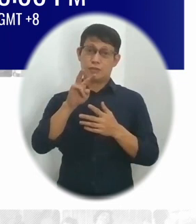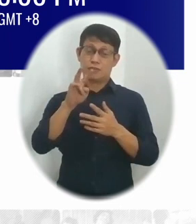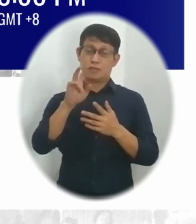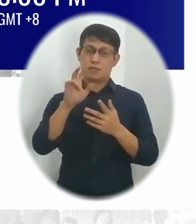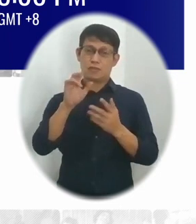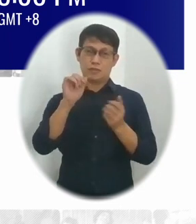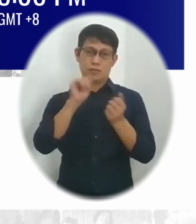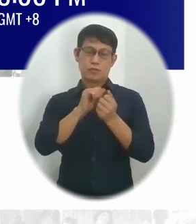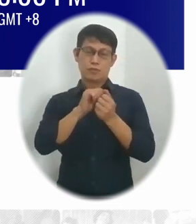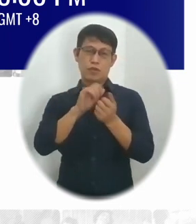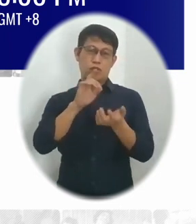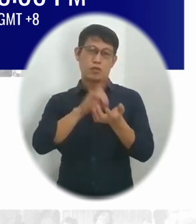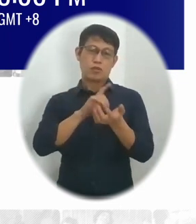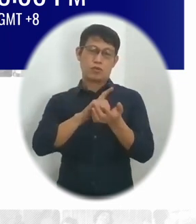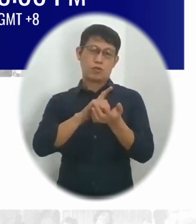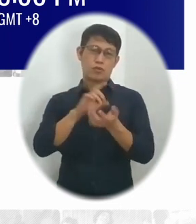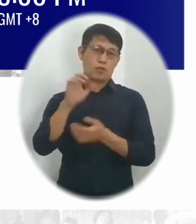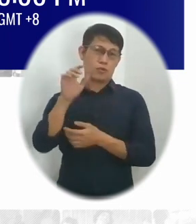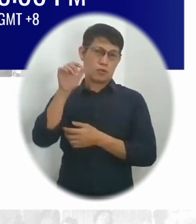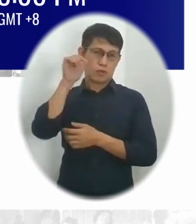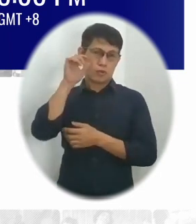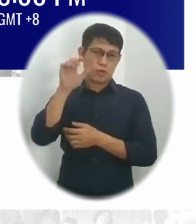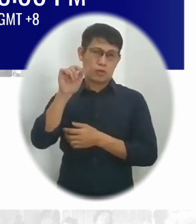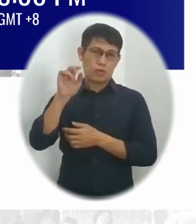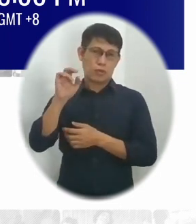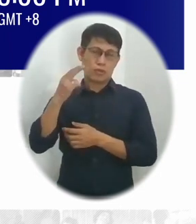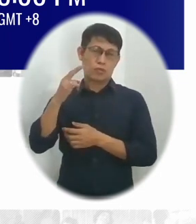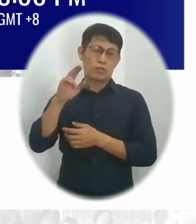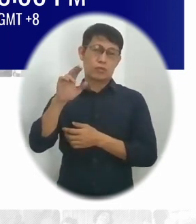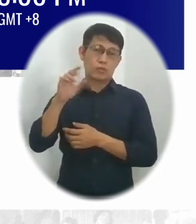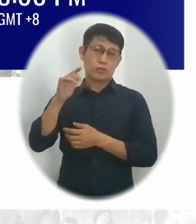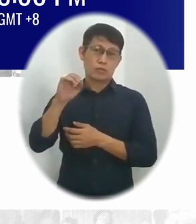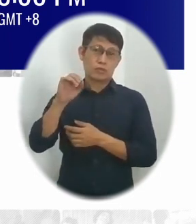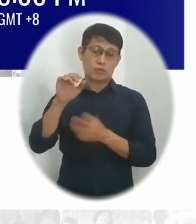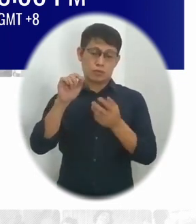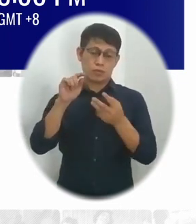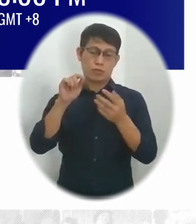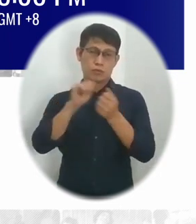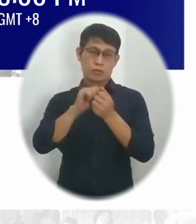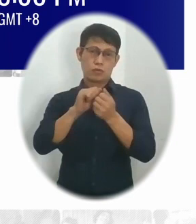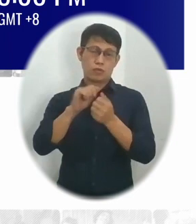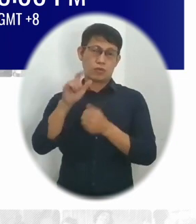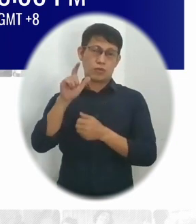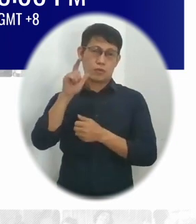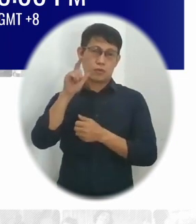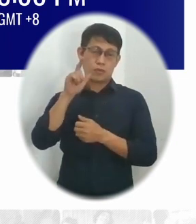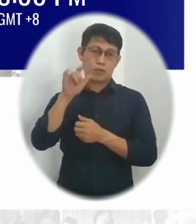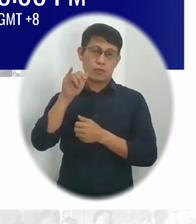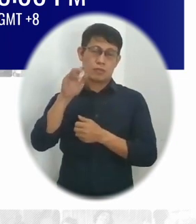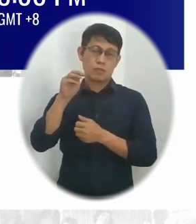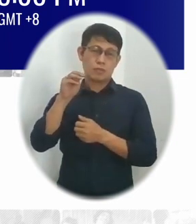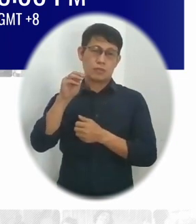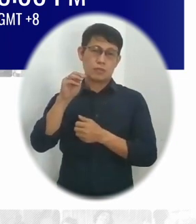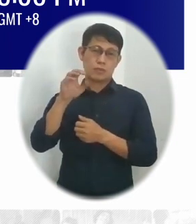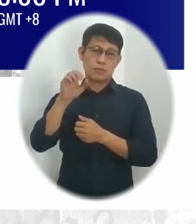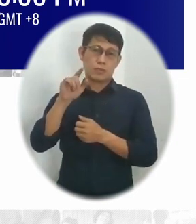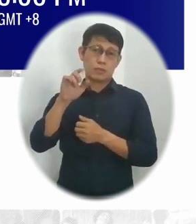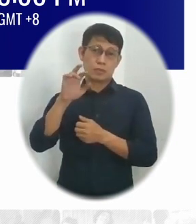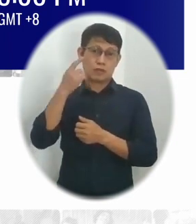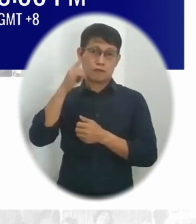Live. Makakasama natin si Dr. Arthur Jason Go at si Liam